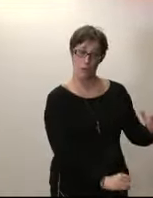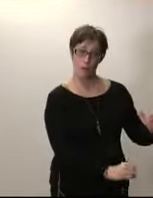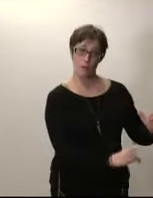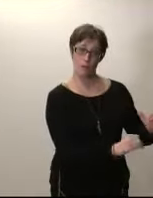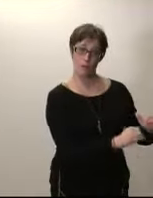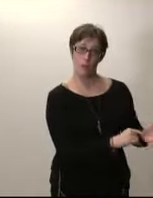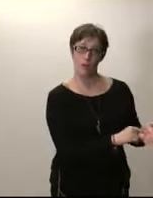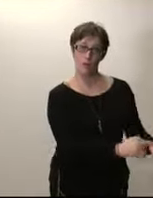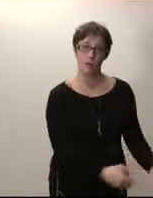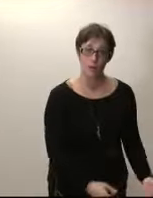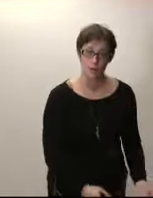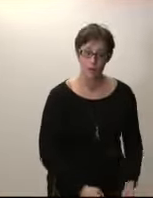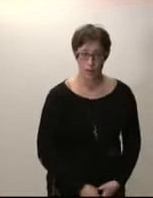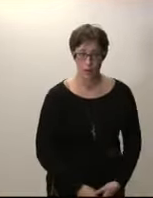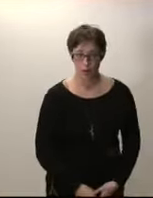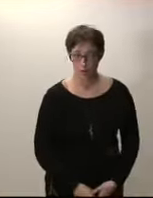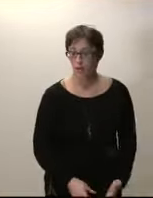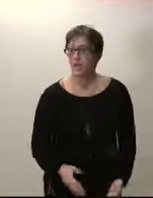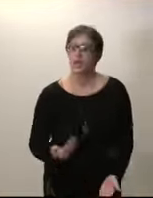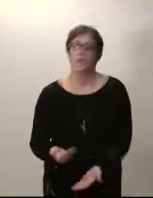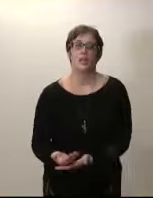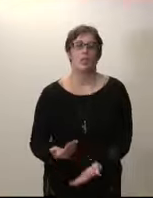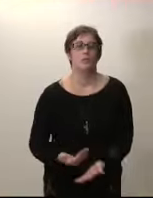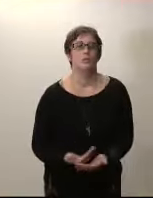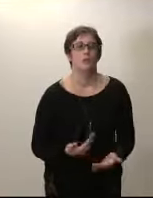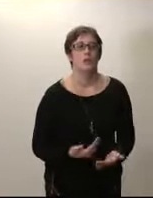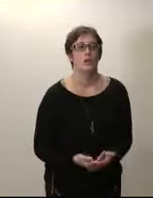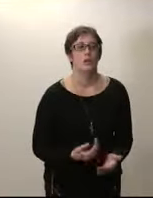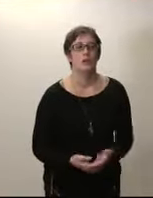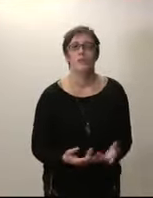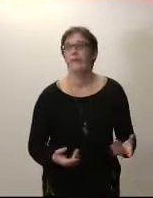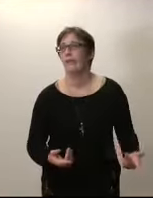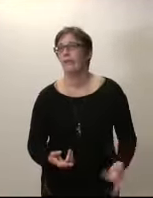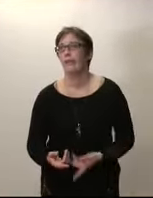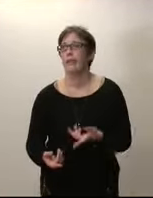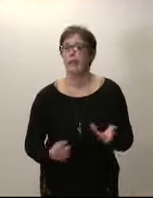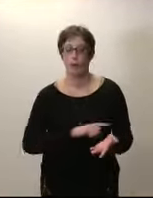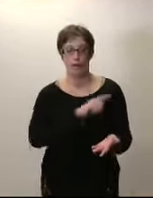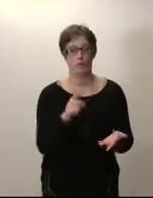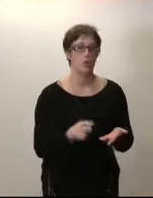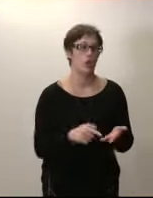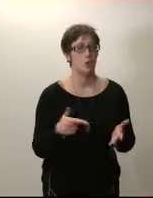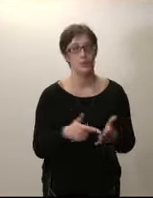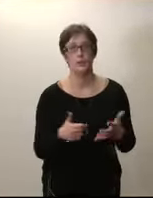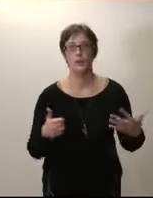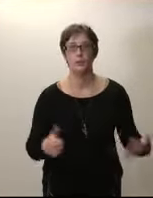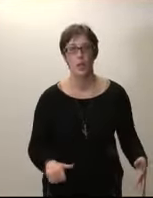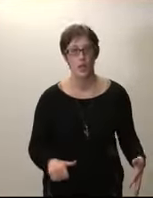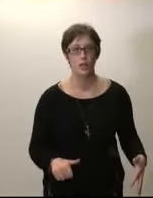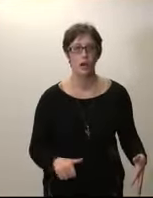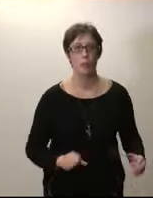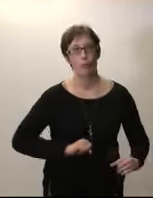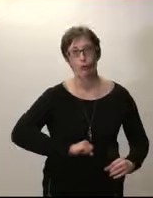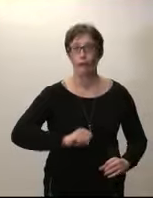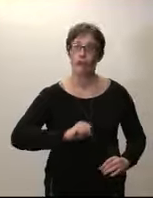de cette baisse de l'endettement. Et vous allez même au-delà. C'est pour ça que je vous disais trop vite, trop fort lors du budget 2016. Et entre baisser de